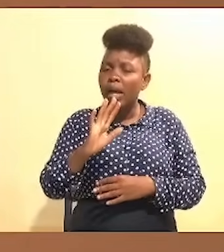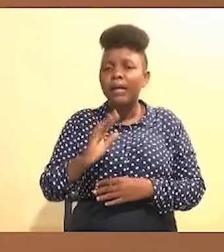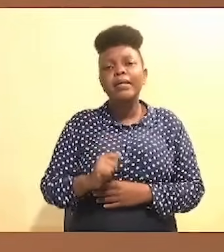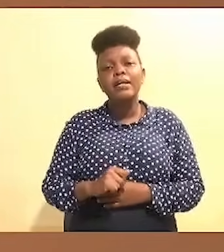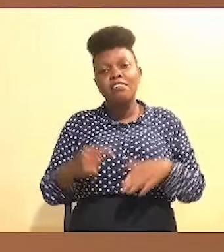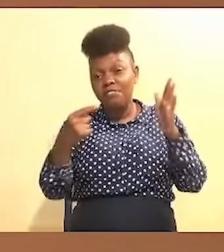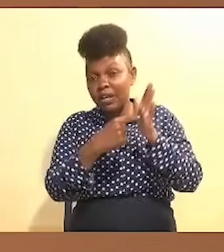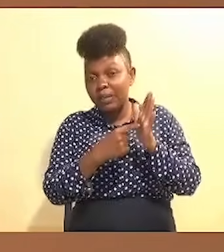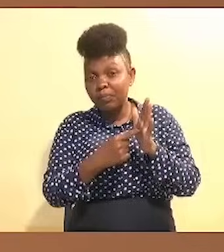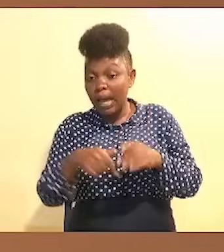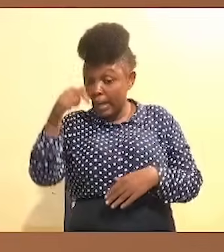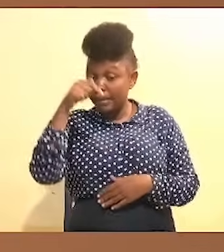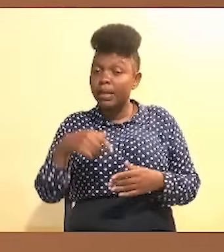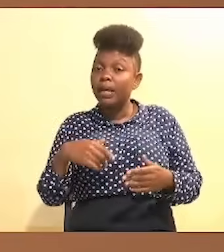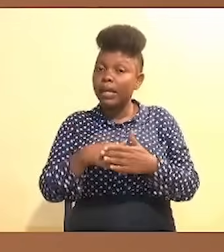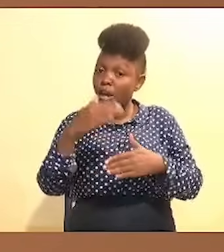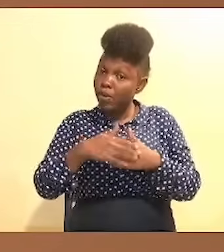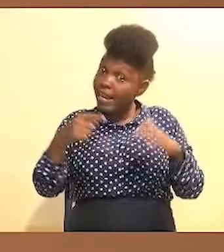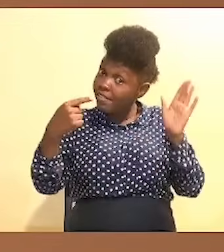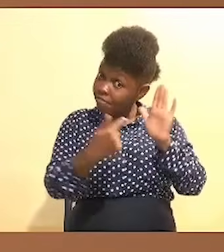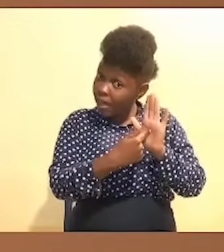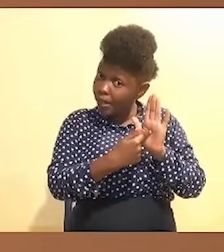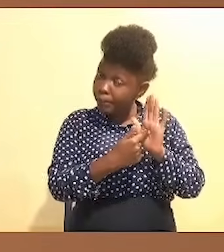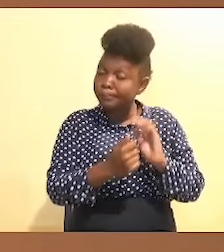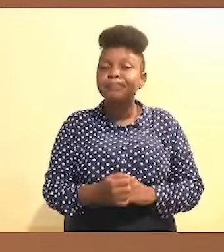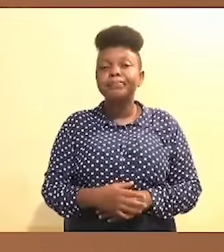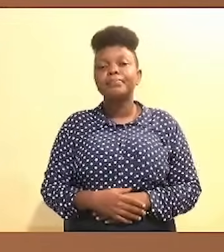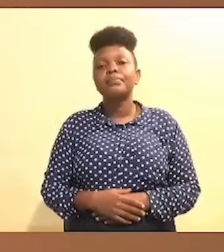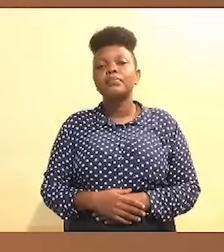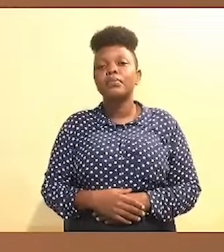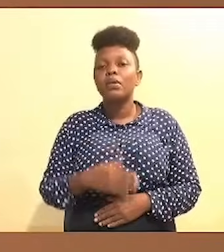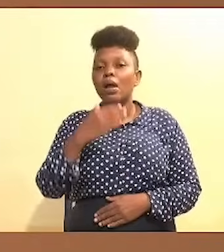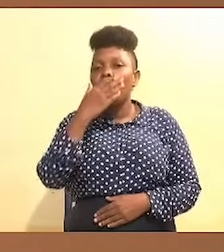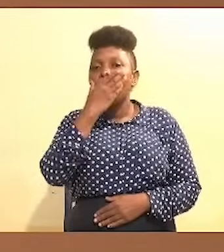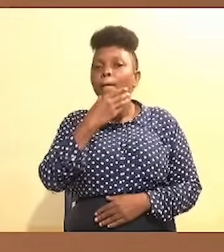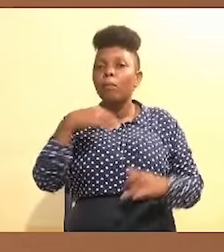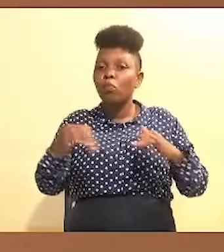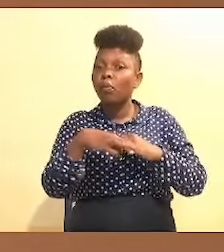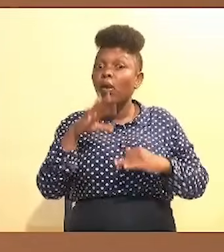jamani, ni mfano, narudia tena, ni mfano. Mume wako ni mzee wa kanisa.